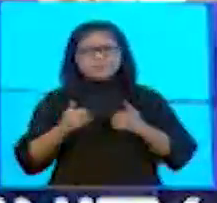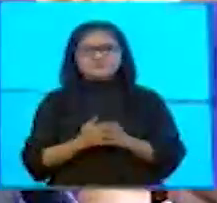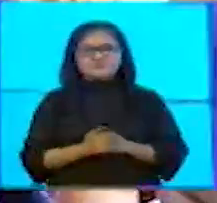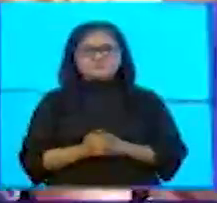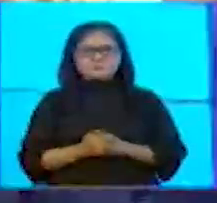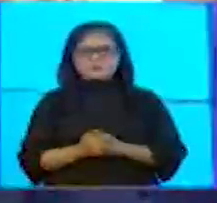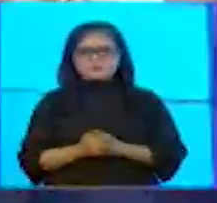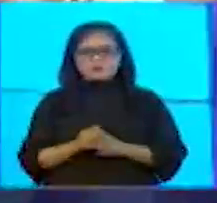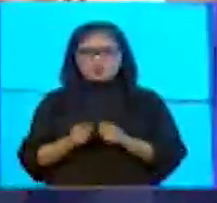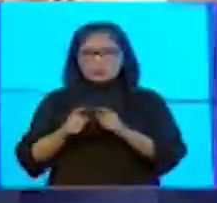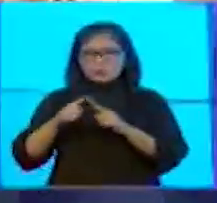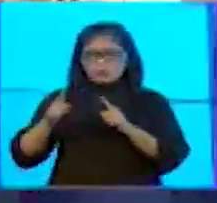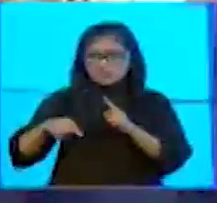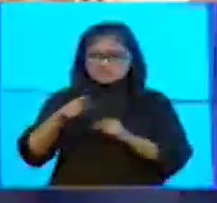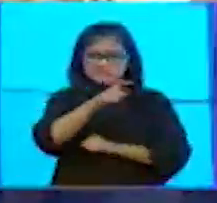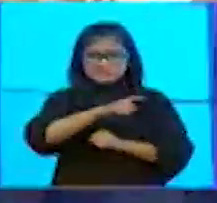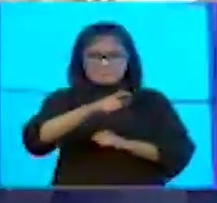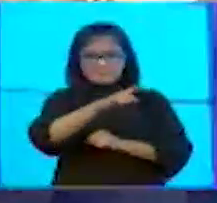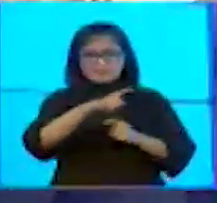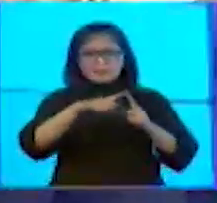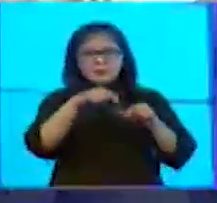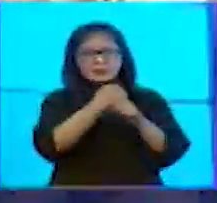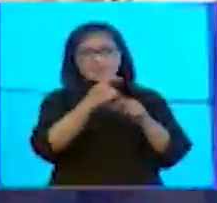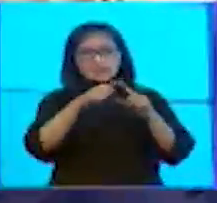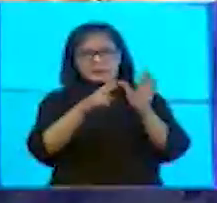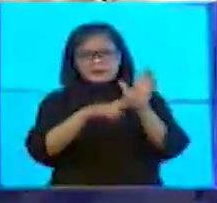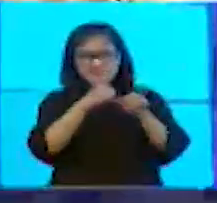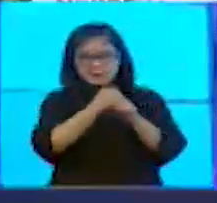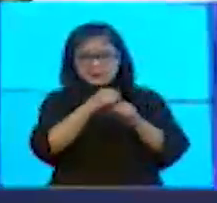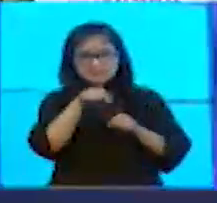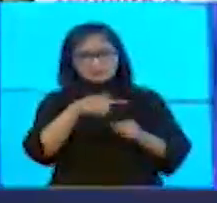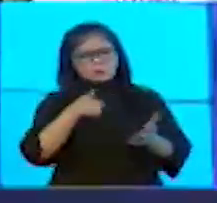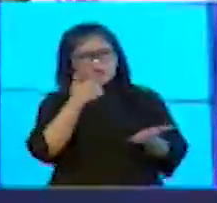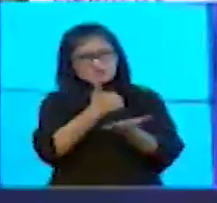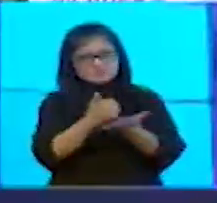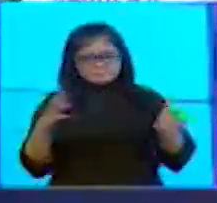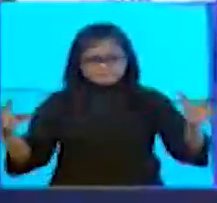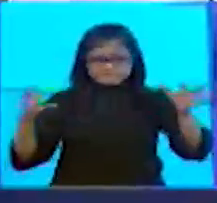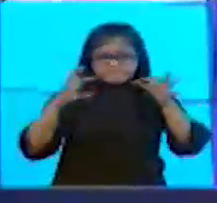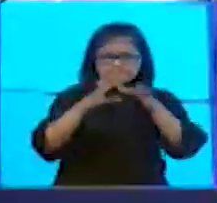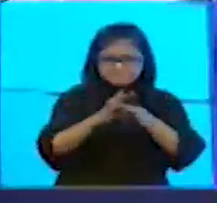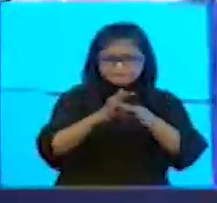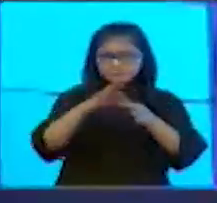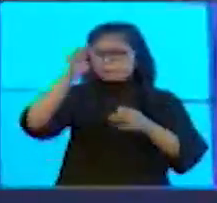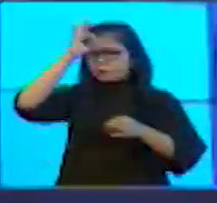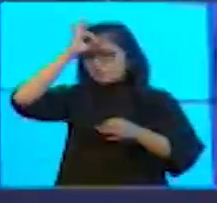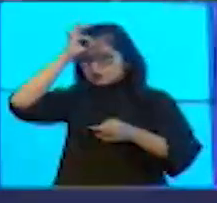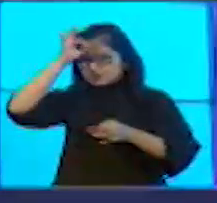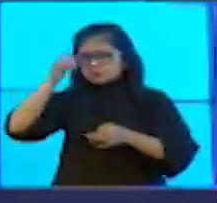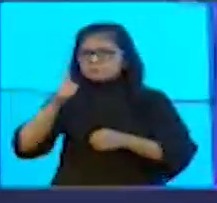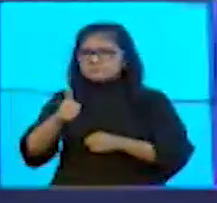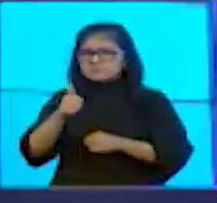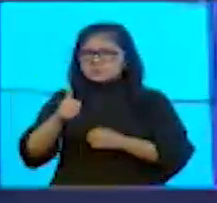PR di kecamatan Cengkareng tapi saya yakin dengan kerja bareng sama Pak Kapolres kita bisa mencapai